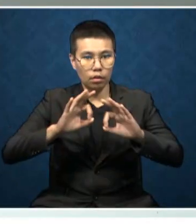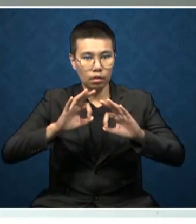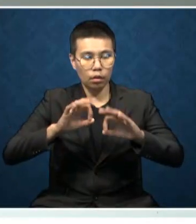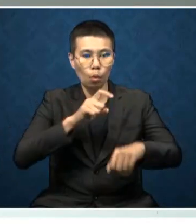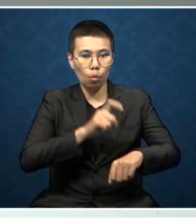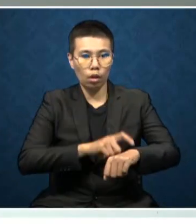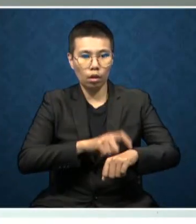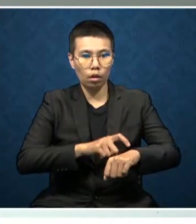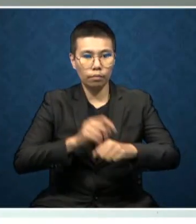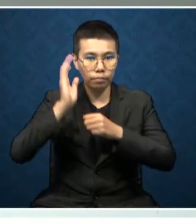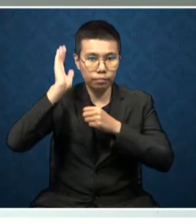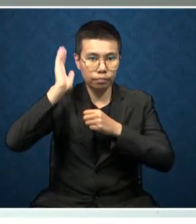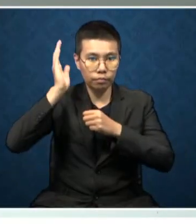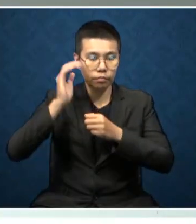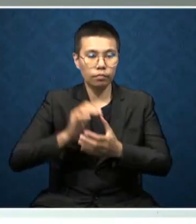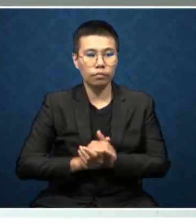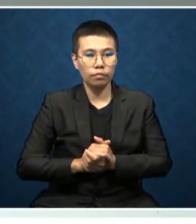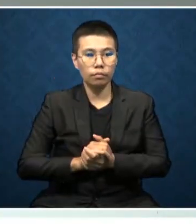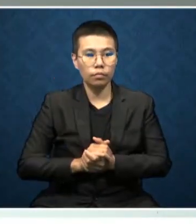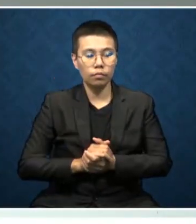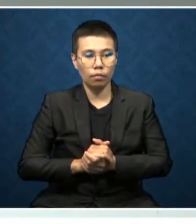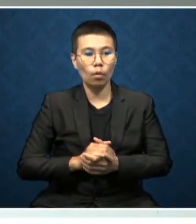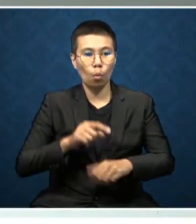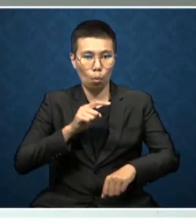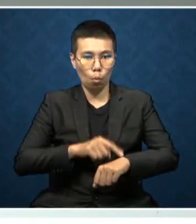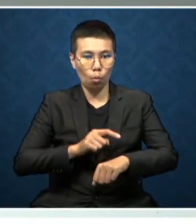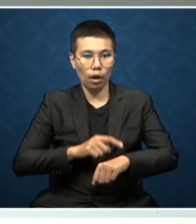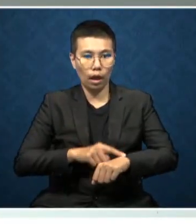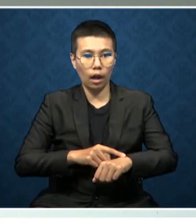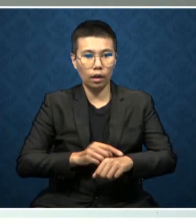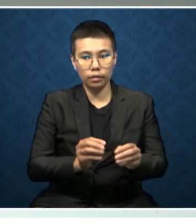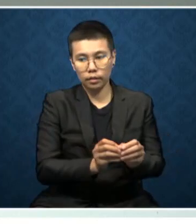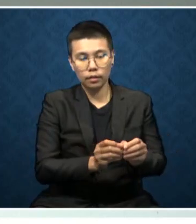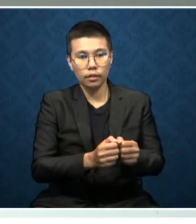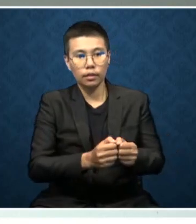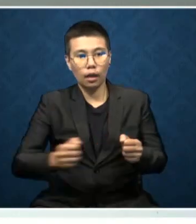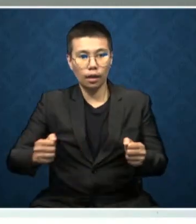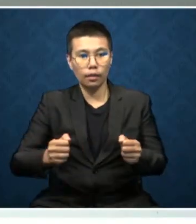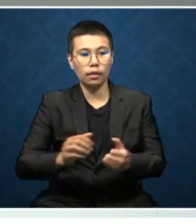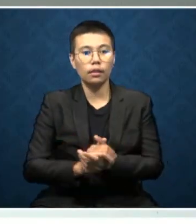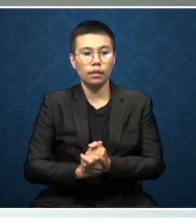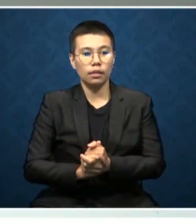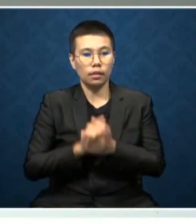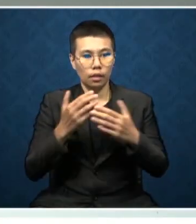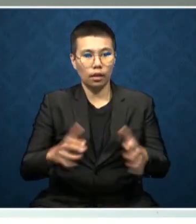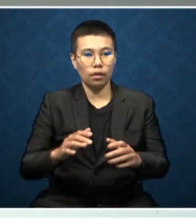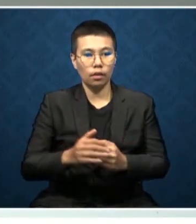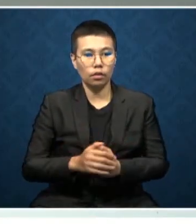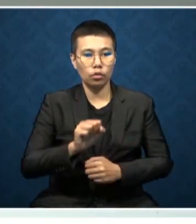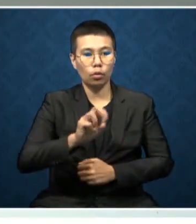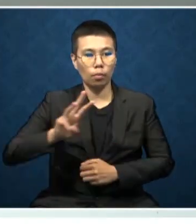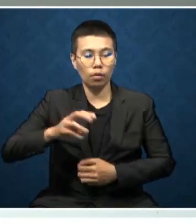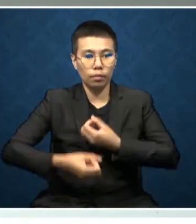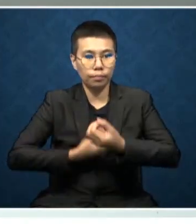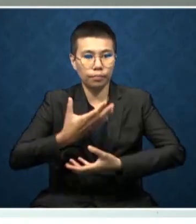การอภิปรายค่อนข้างมากเป็นพิเศษนะครับผมเรียนว่าสิ่งที่ท่านสมาชิกได้กรุณาให้ข้อคิดเห็น